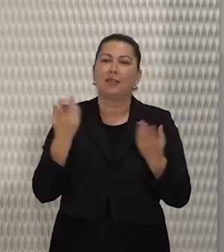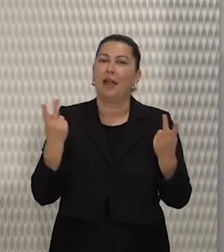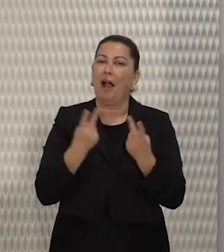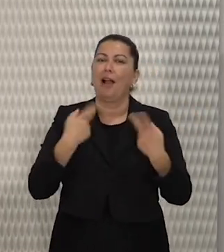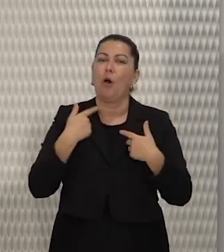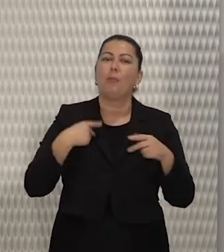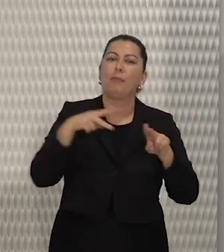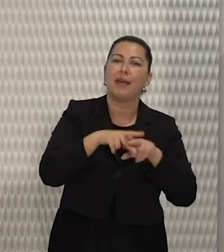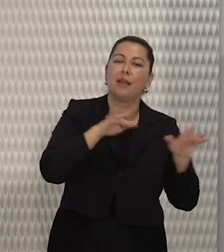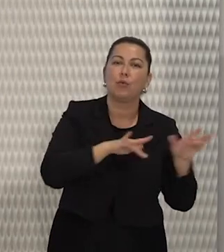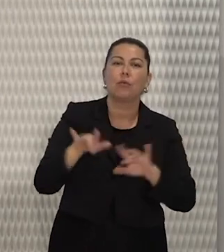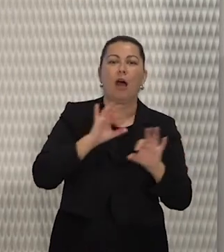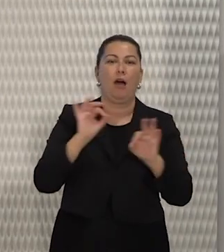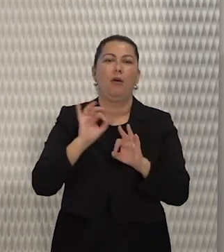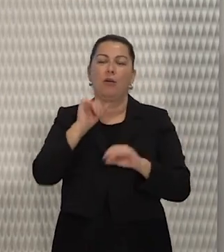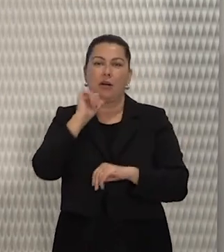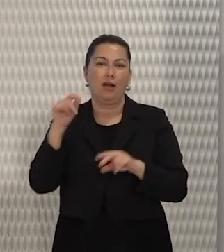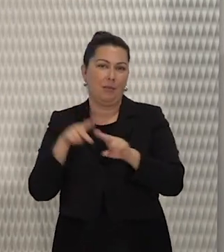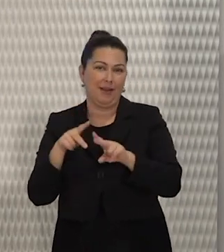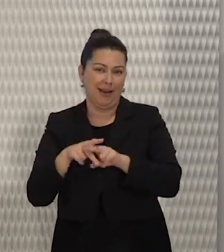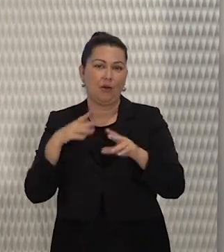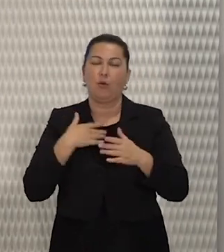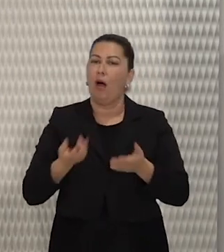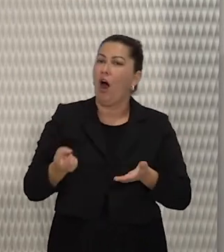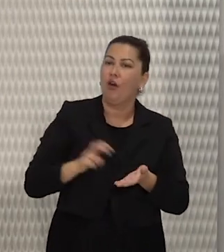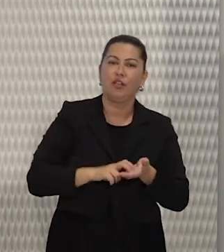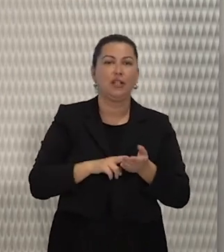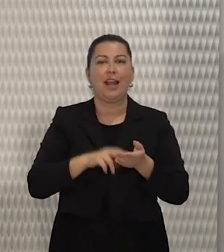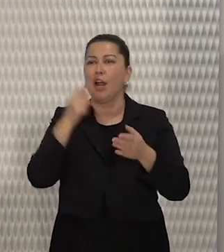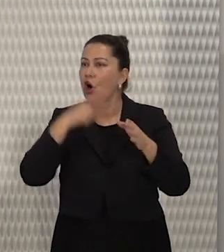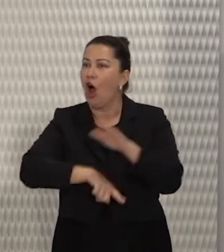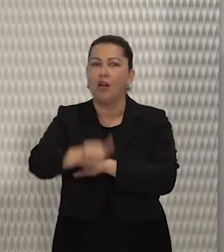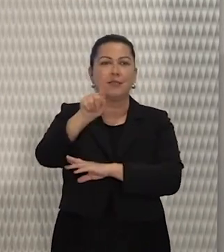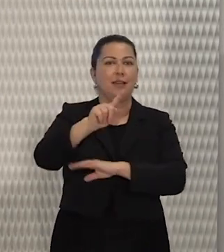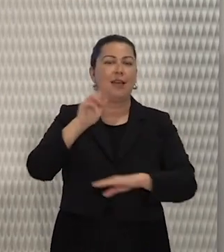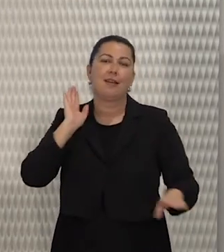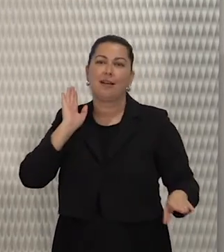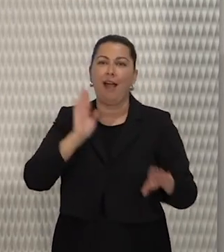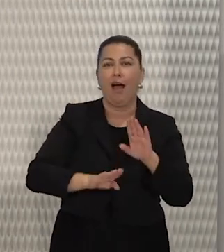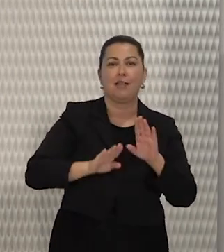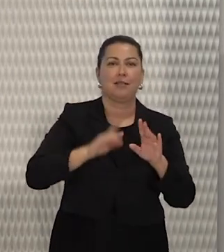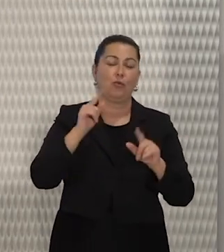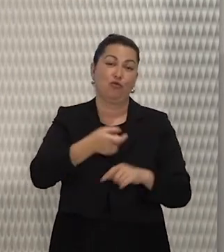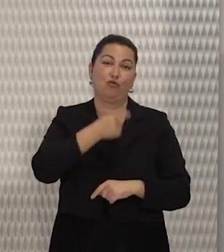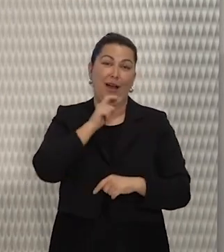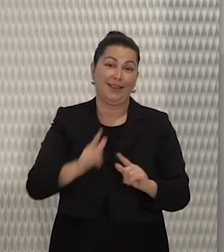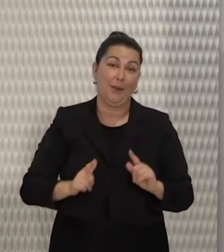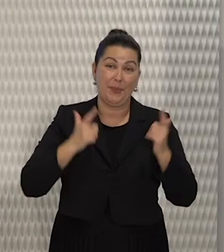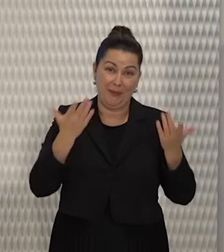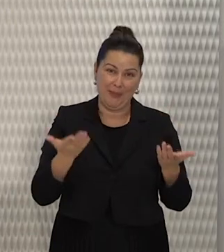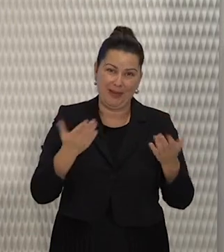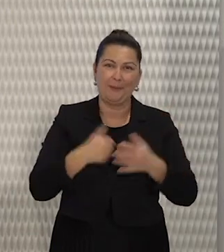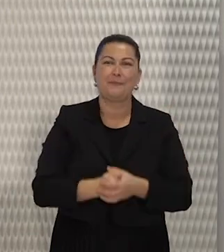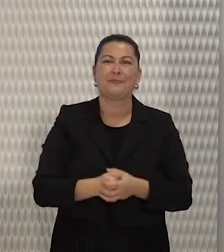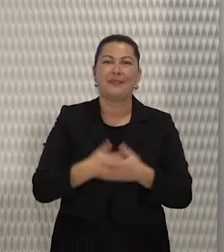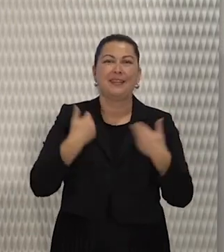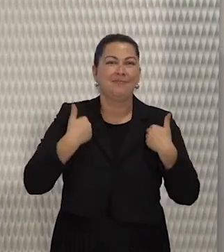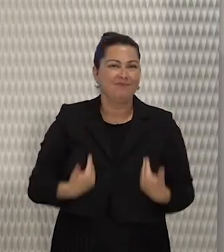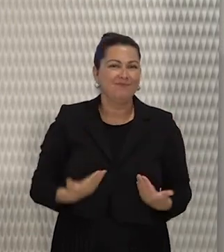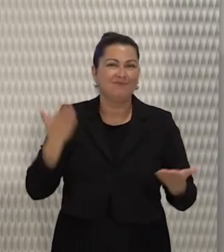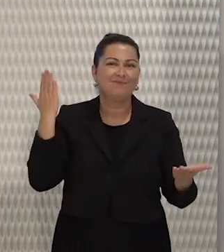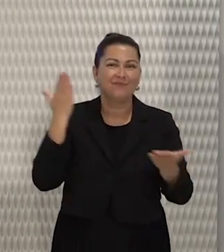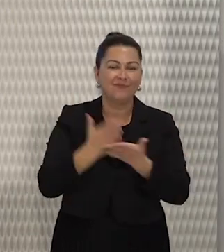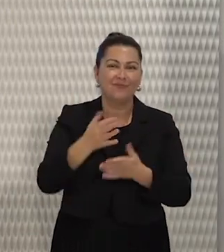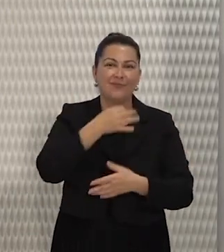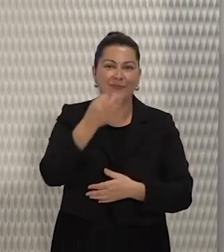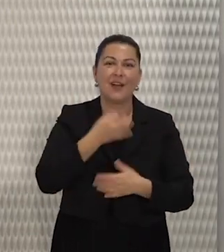Behinderung. Aufstehen, rausgehen, Gas geben und Spaß am Leben haben. In diesem Sinne soll es das von meiner Seite gewesen